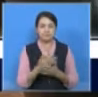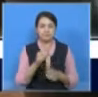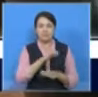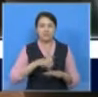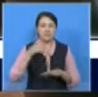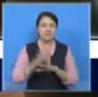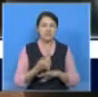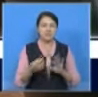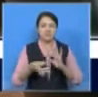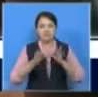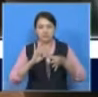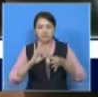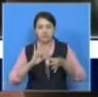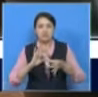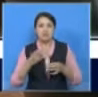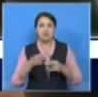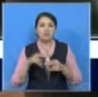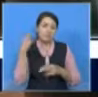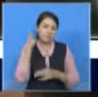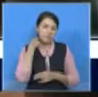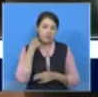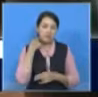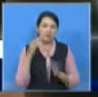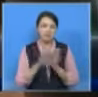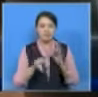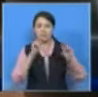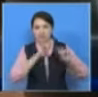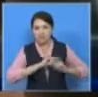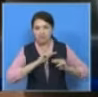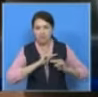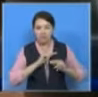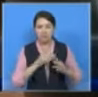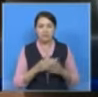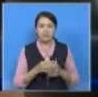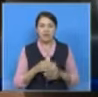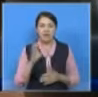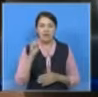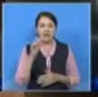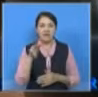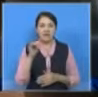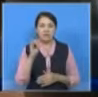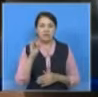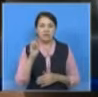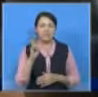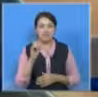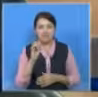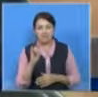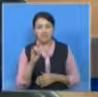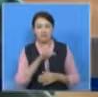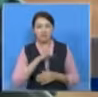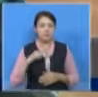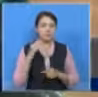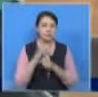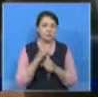басты қиыншылықтардың бірі бұл борышкерлердің жұмыссыздығы. Яғни олар ресми өзінің